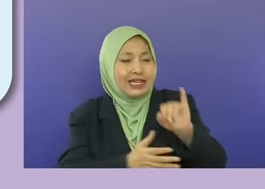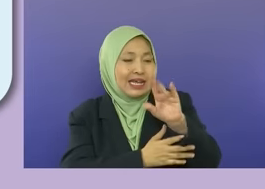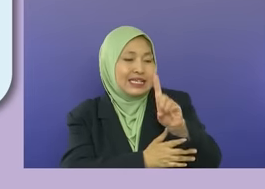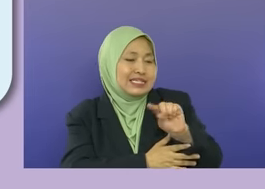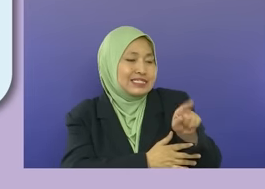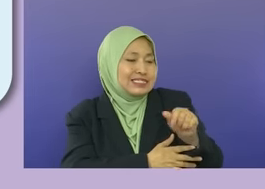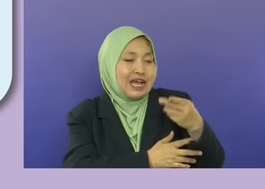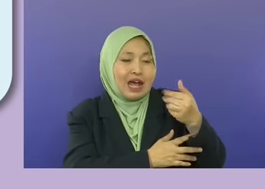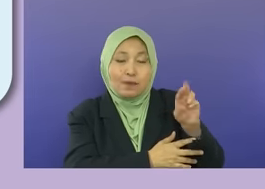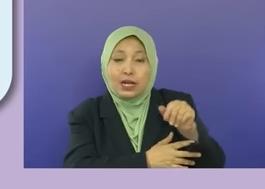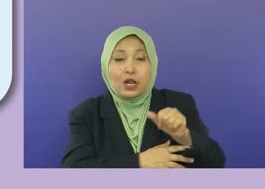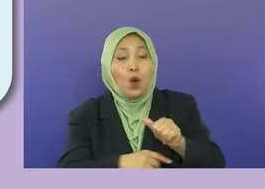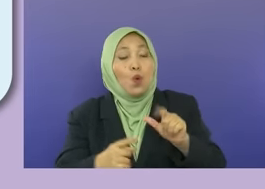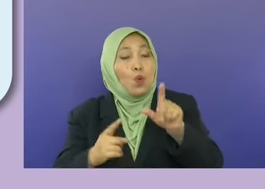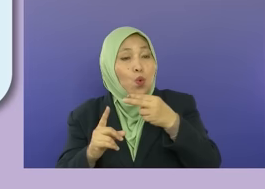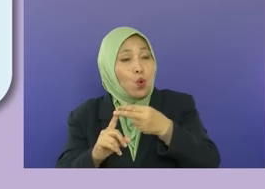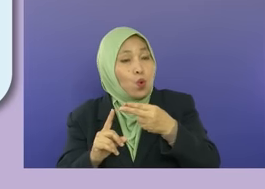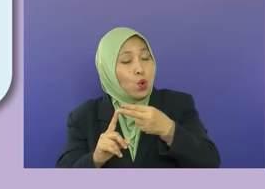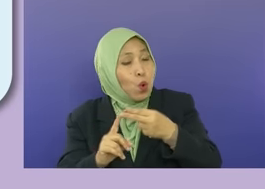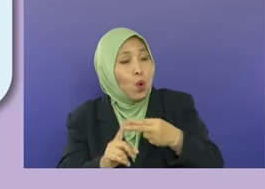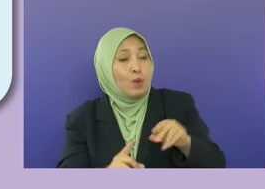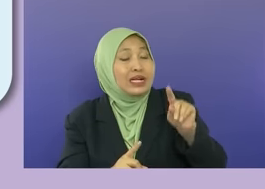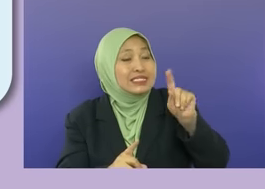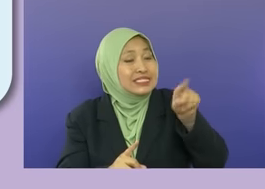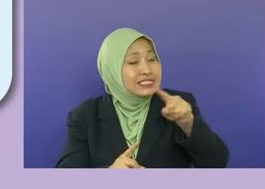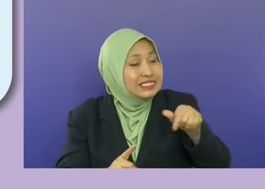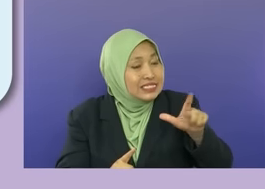pada huruf dzal pada kalimat